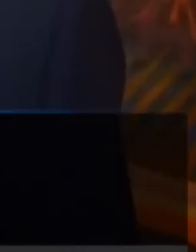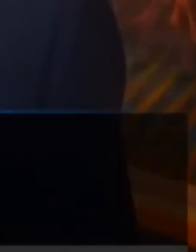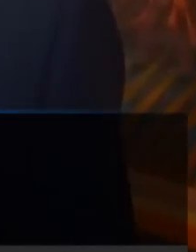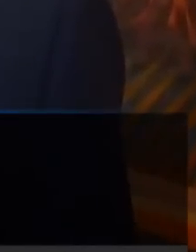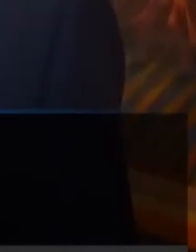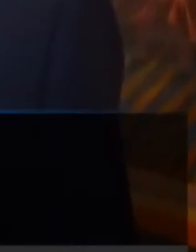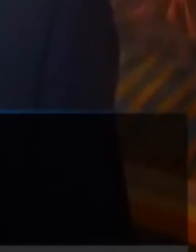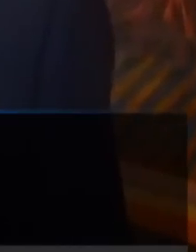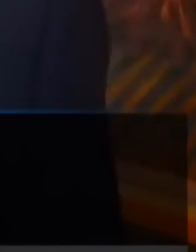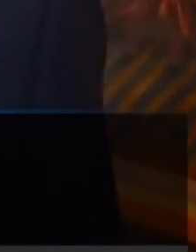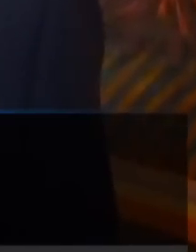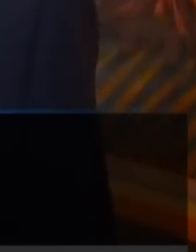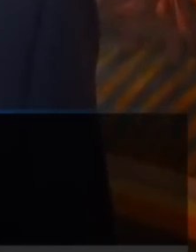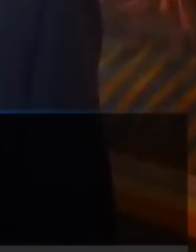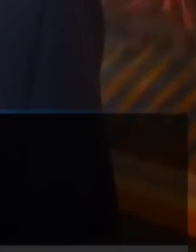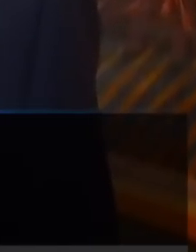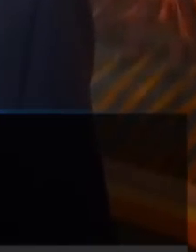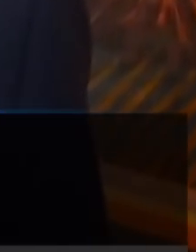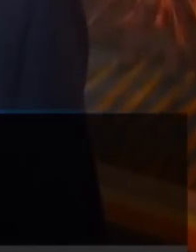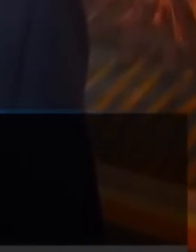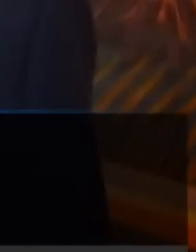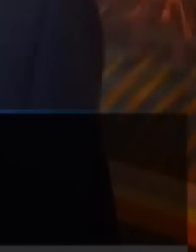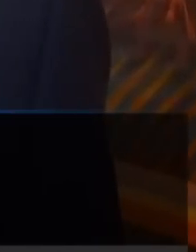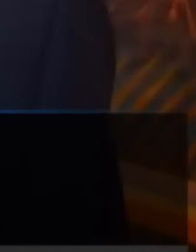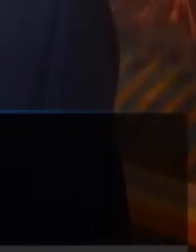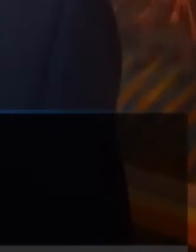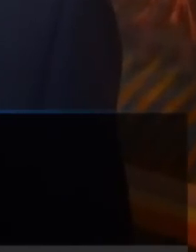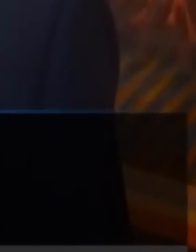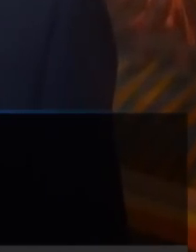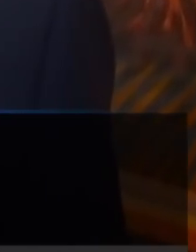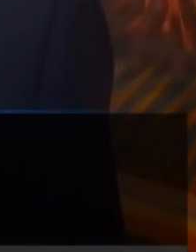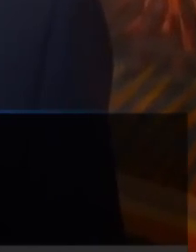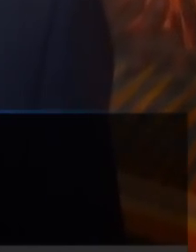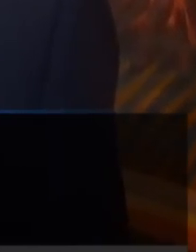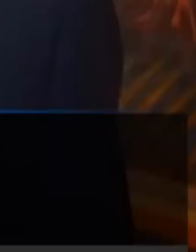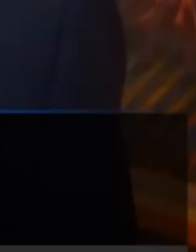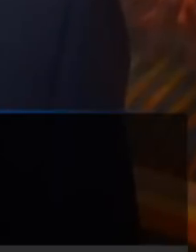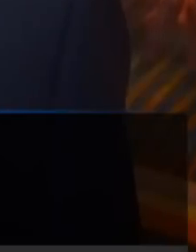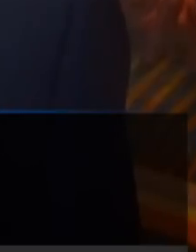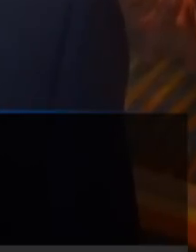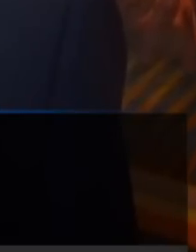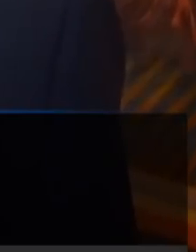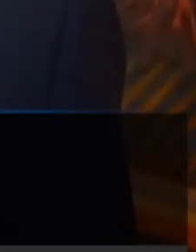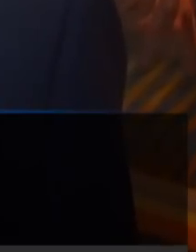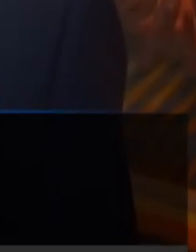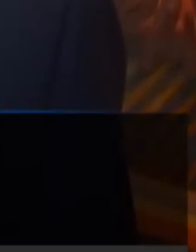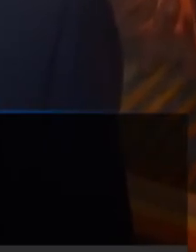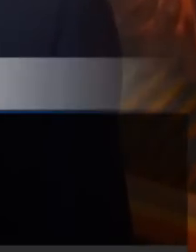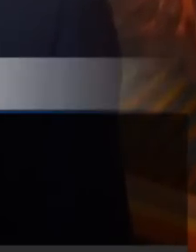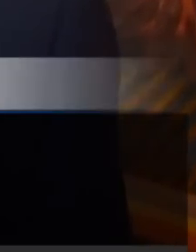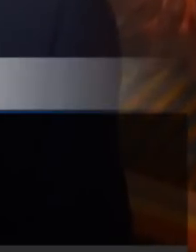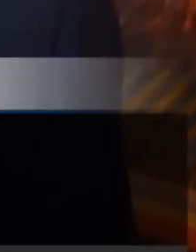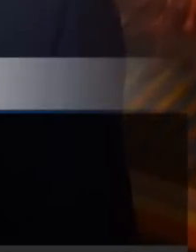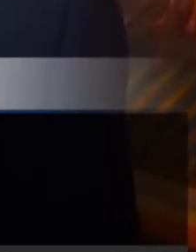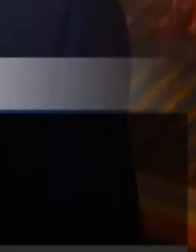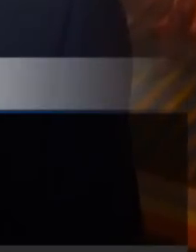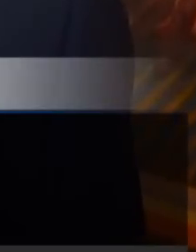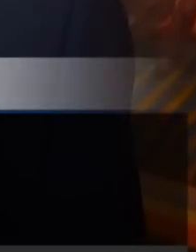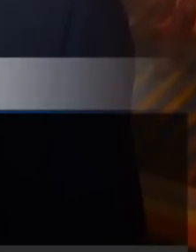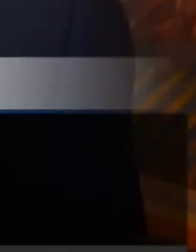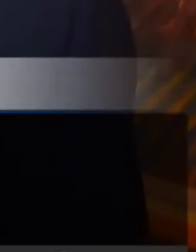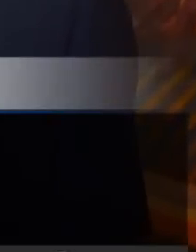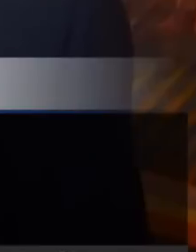일단이 면직 처분에 대해서 법적 대응을 하겠다고 하셨어요 임기가 얼마 안 남았기 때문에 뭐 그렇게 시료가 있겠는가 저는